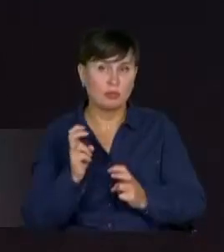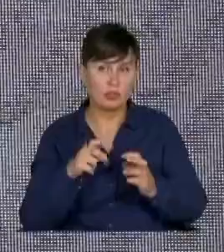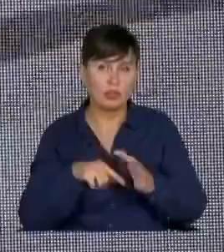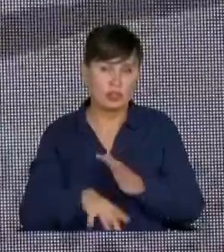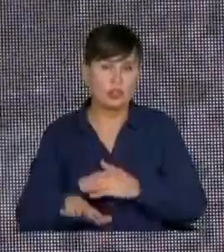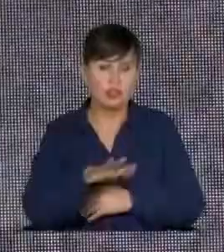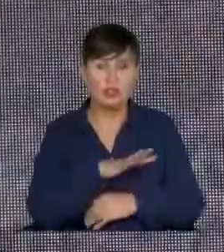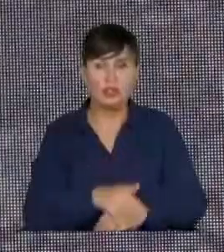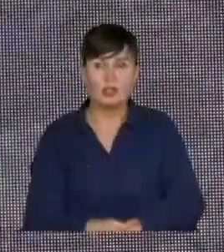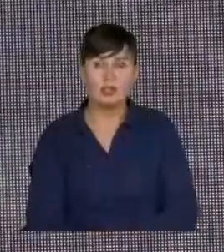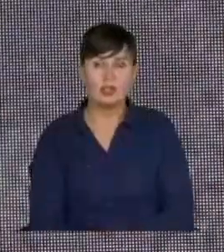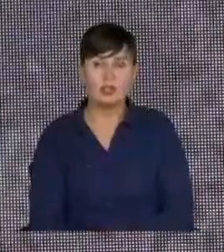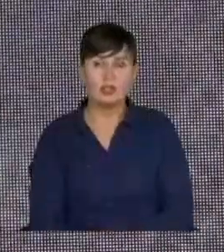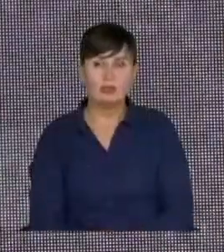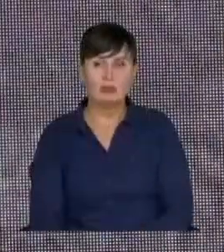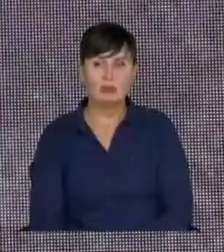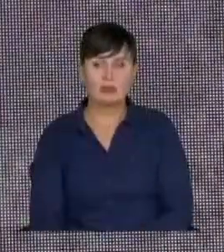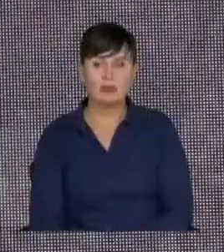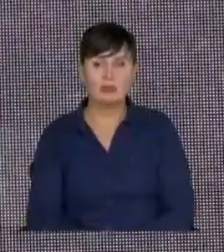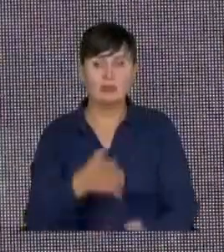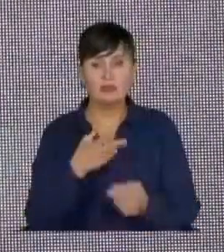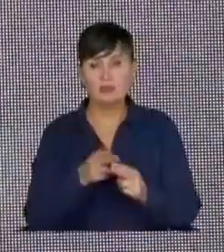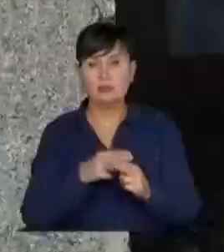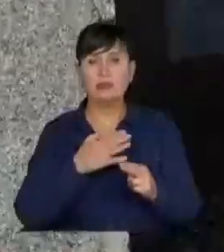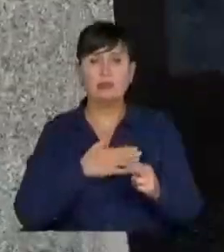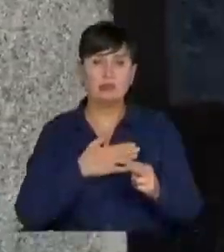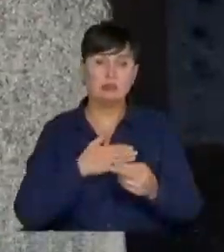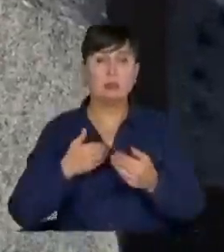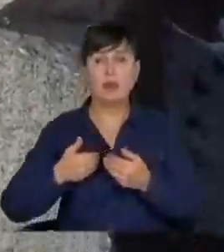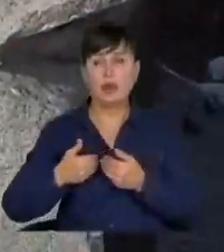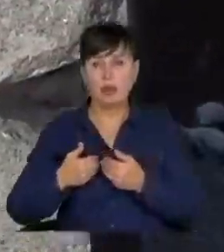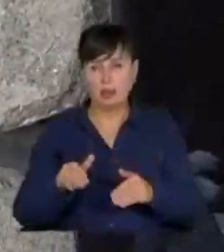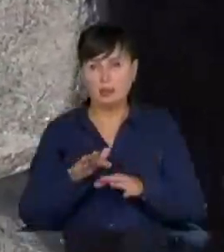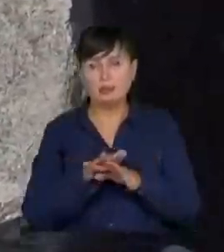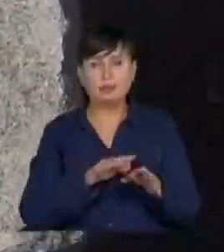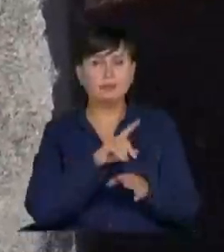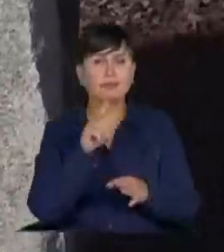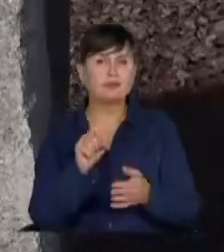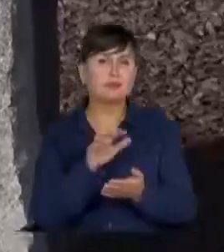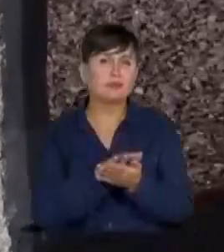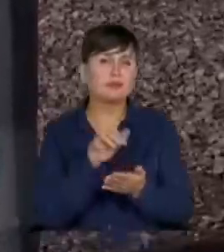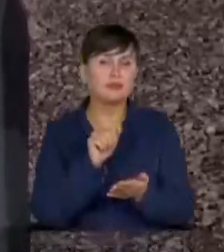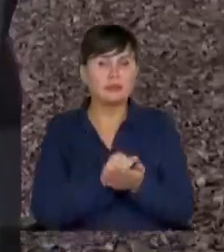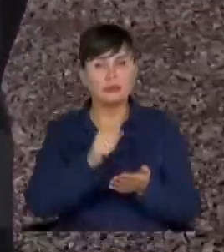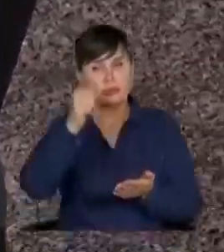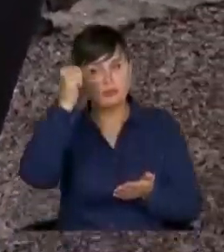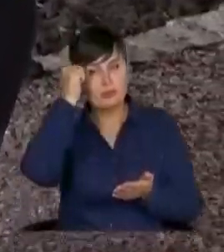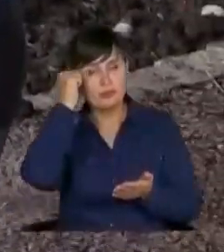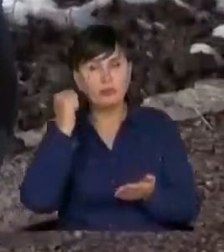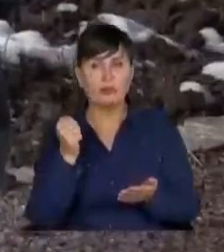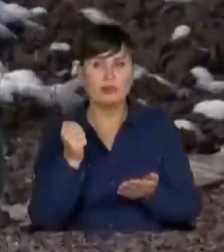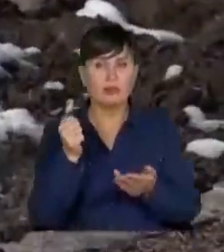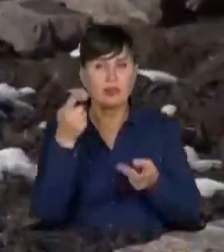Это своего рода наше покаяние перед за уничтоженные памятники.